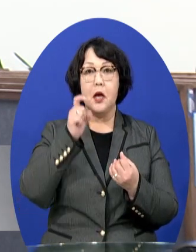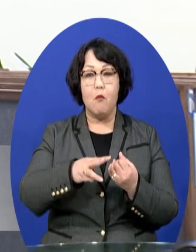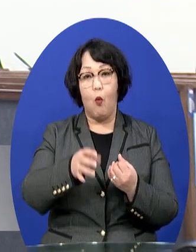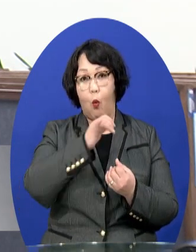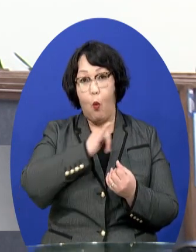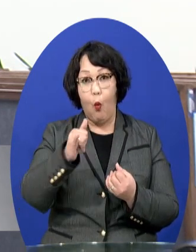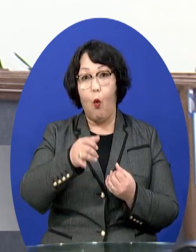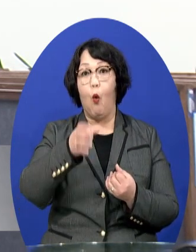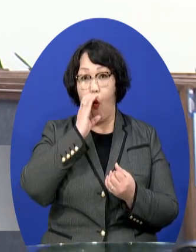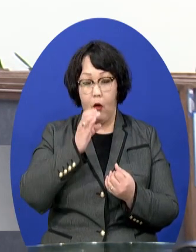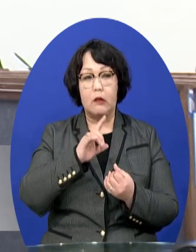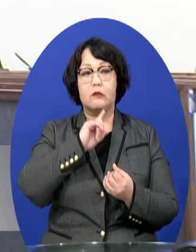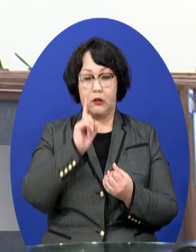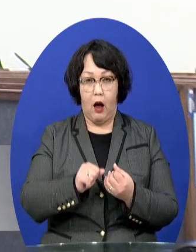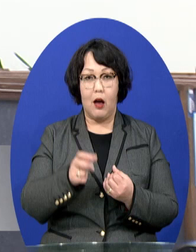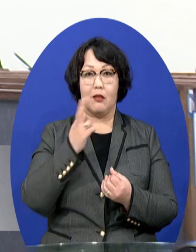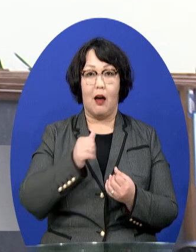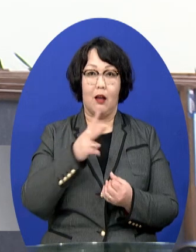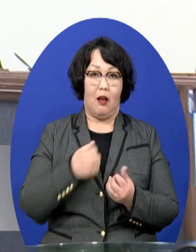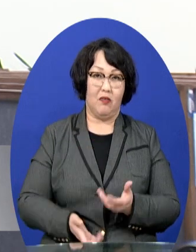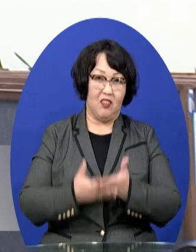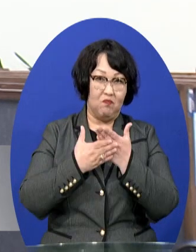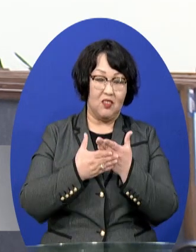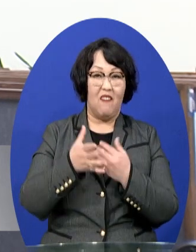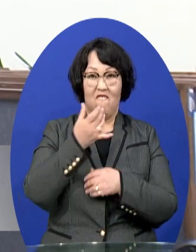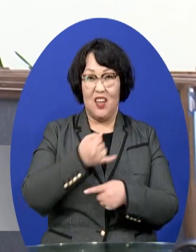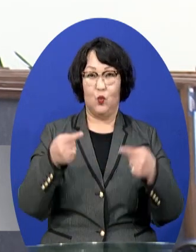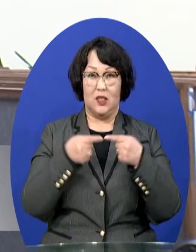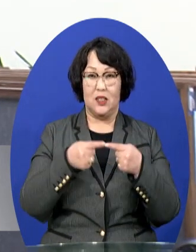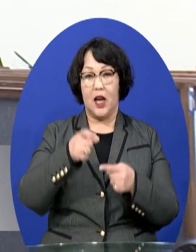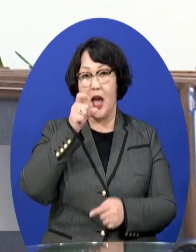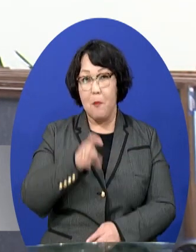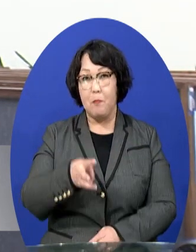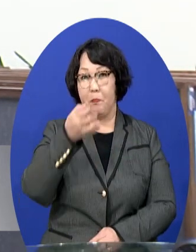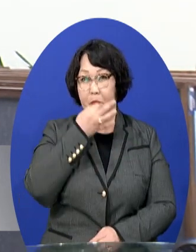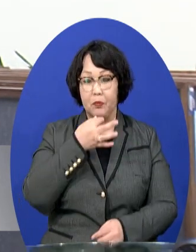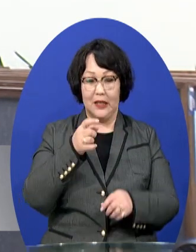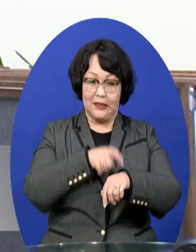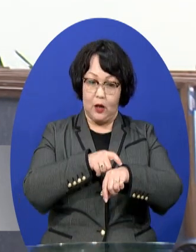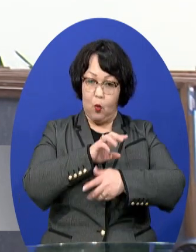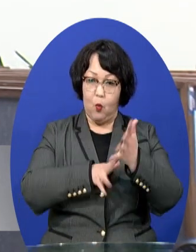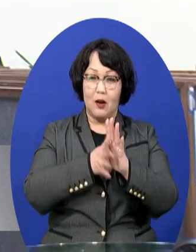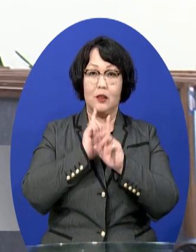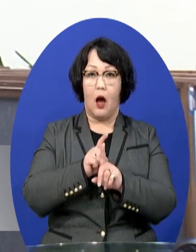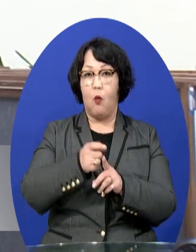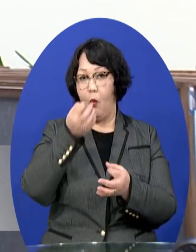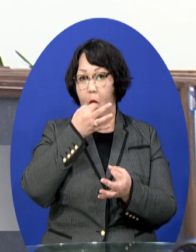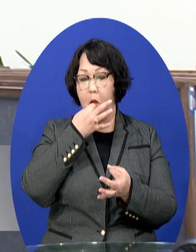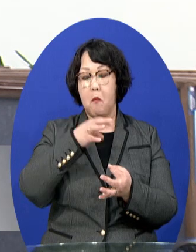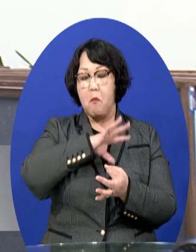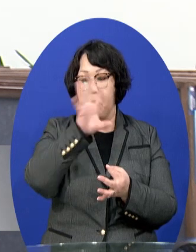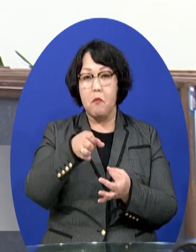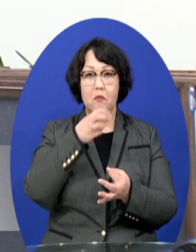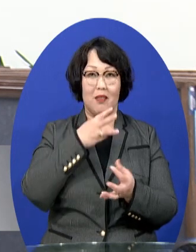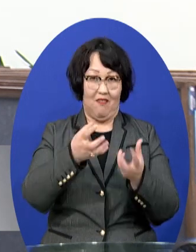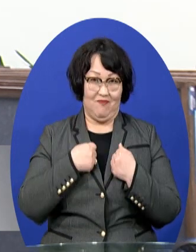ийм дархлаа дэмжих болон шинж тэмдгийн болон юмнууд за вирусын эсрэг юмнуудыг ийм дараалалтаар ийм цагаар уух юм байна гэдгээ бүрэн мэдээлэл авчихсан байгаа